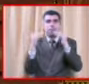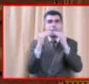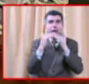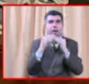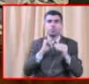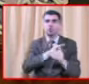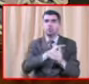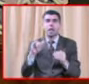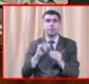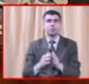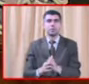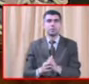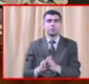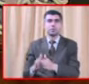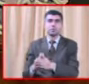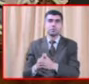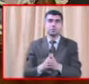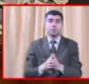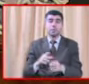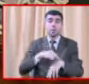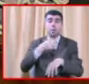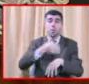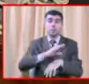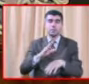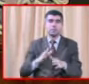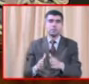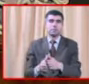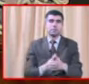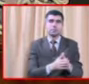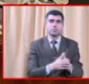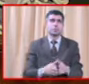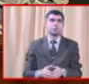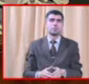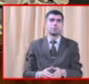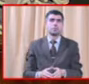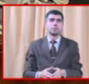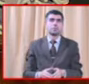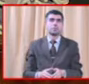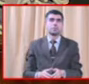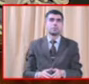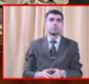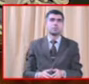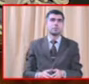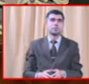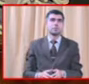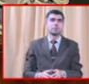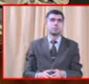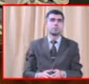النائب المحترم. هناك من تعقيب إضافي بعالم القروي. انتهى الوقت المخصص لكم، تفضل السيد النائب المحترم.